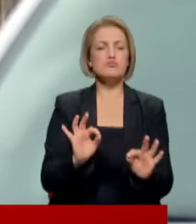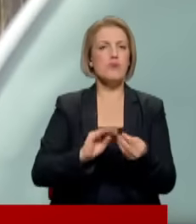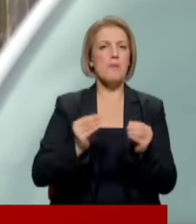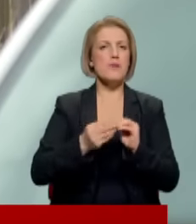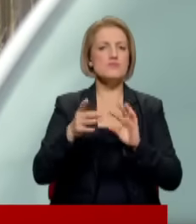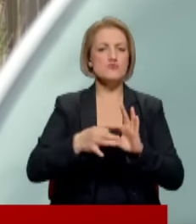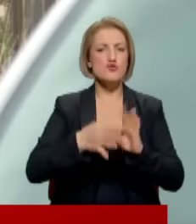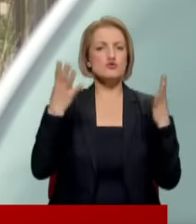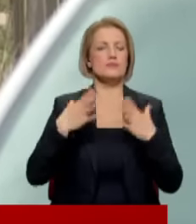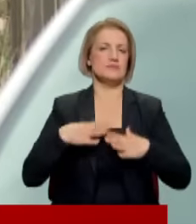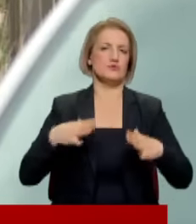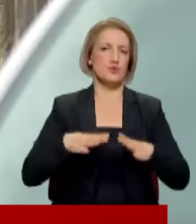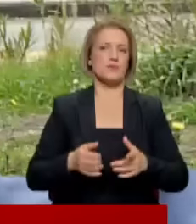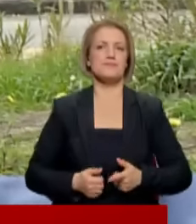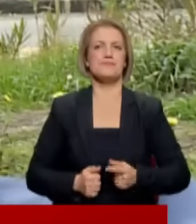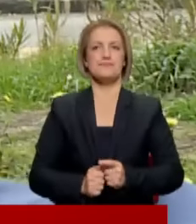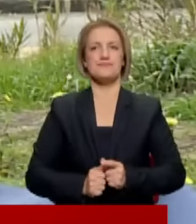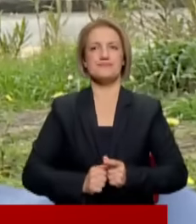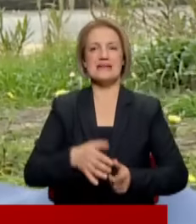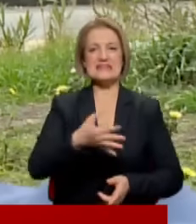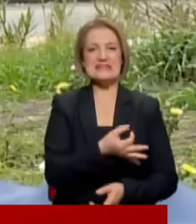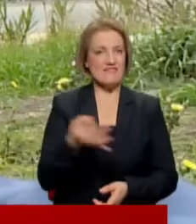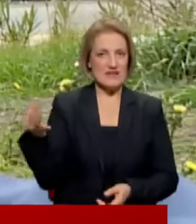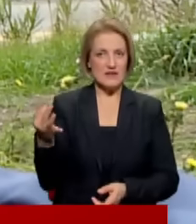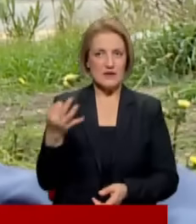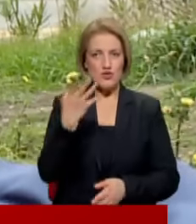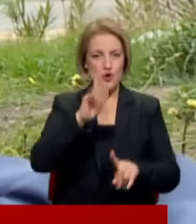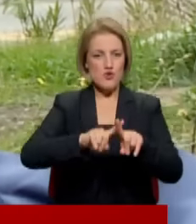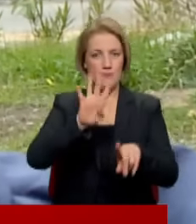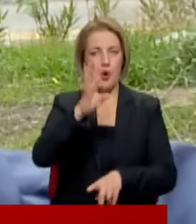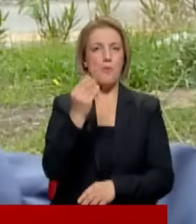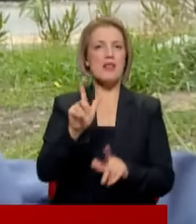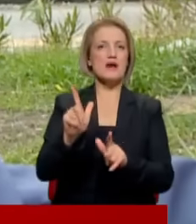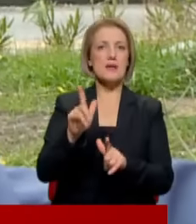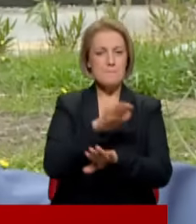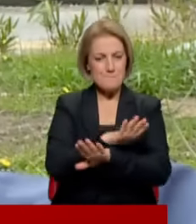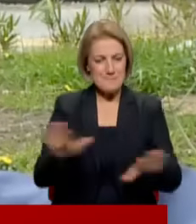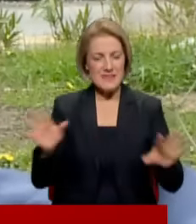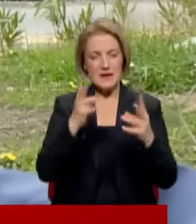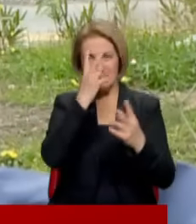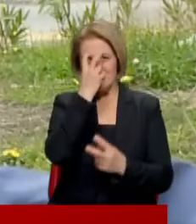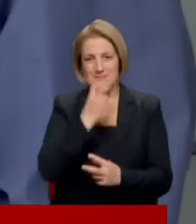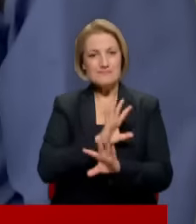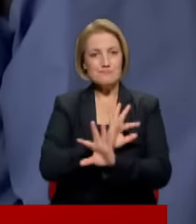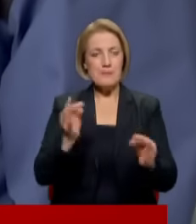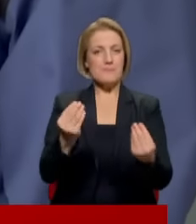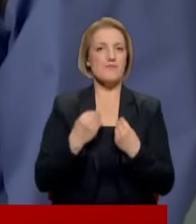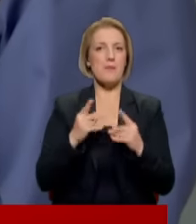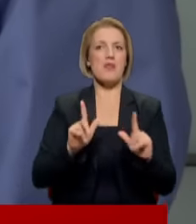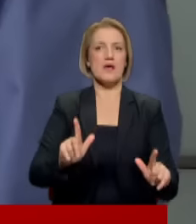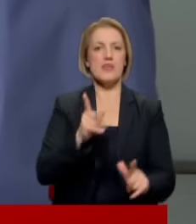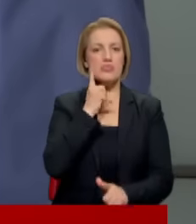TOKİ'nin seslerini duymasını bekliyor sıfır binan 4 örtük olması lazım ki bitirip öyle teslim etmeleri lazım Biz